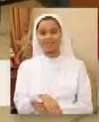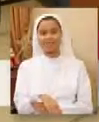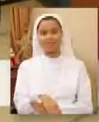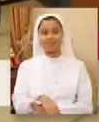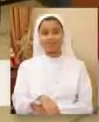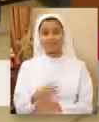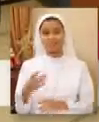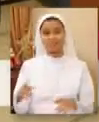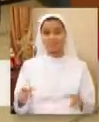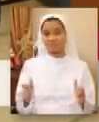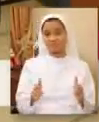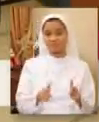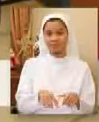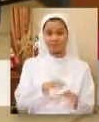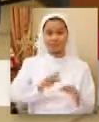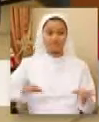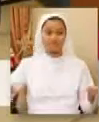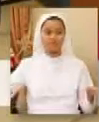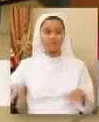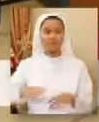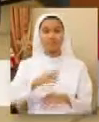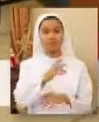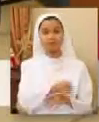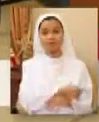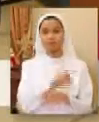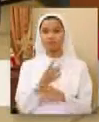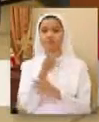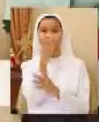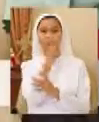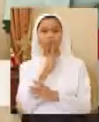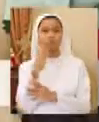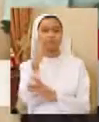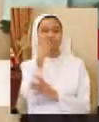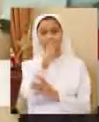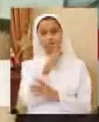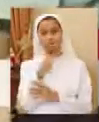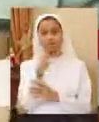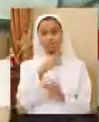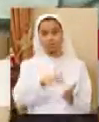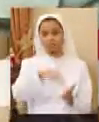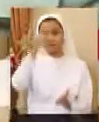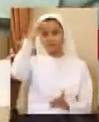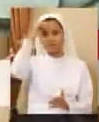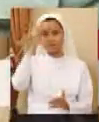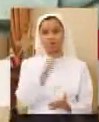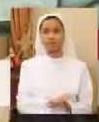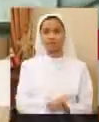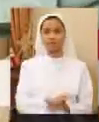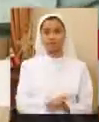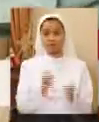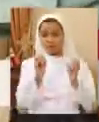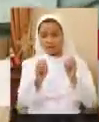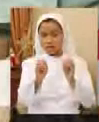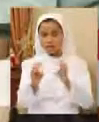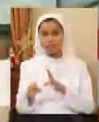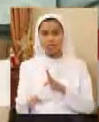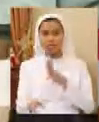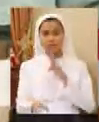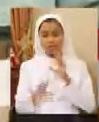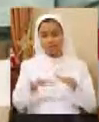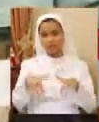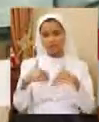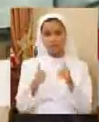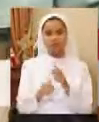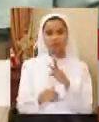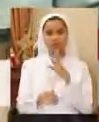Oh, this still little boys nakakapagsalita. Yes. Pero ano sila? Yung sa oral method. Ayun. Di ba, yung pinapasalita natin sila, tinuturuan